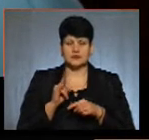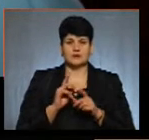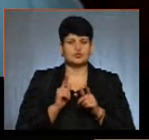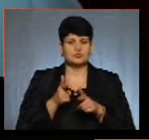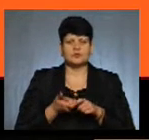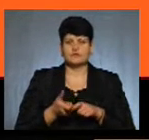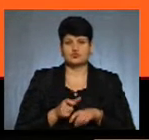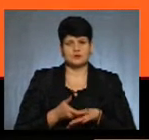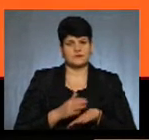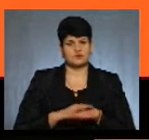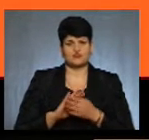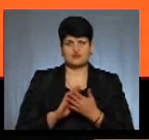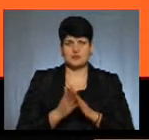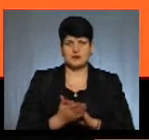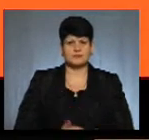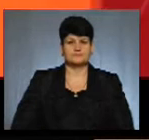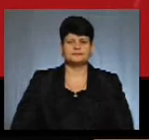дуже тяжкому стані.